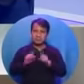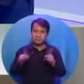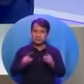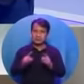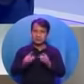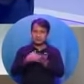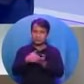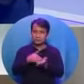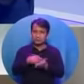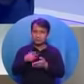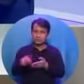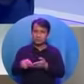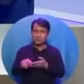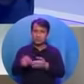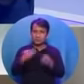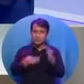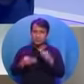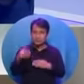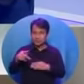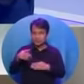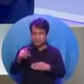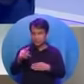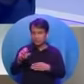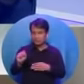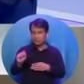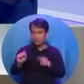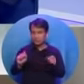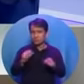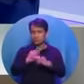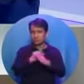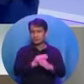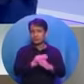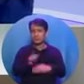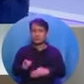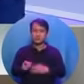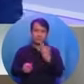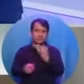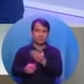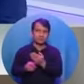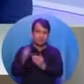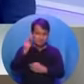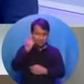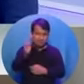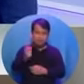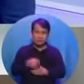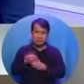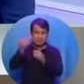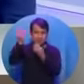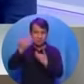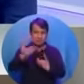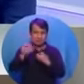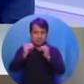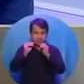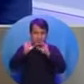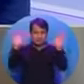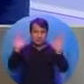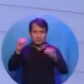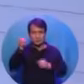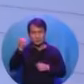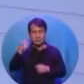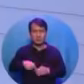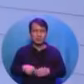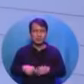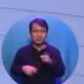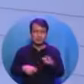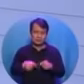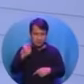mahina pala po ang kanyang basis for raising that defense. Okay, Atty. Garrett, maraming salamat sa 19 minutes ginawa niyo sa amin.